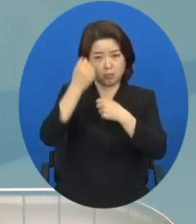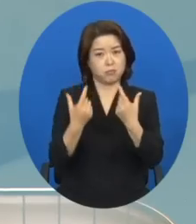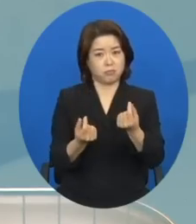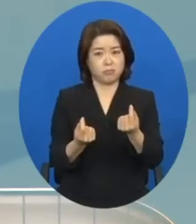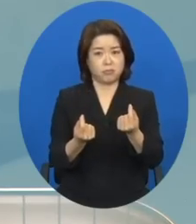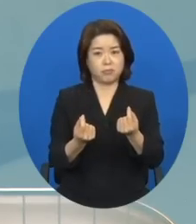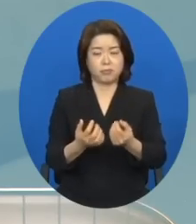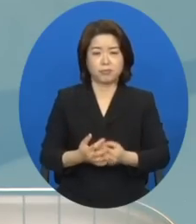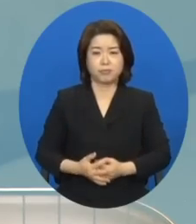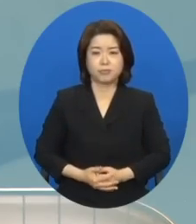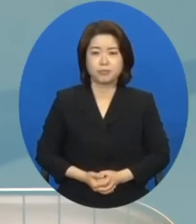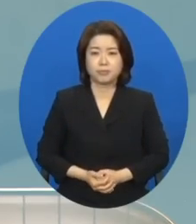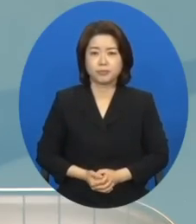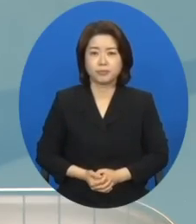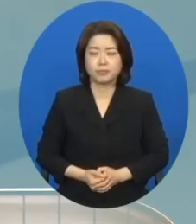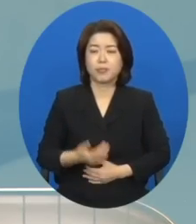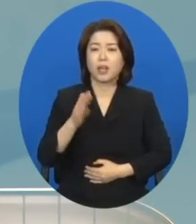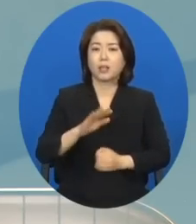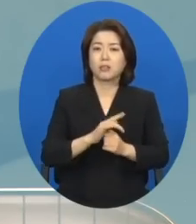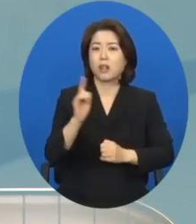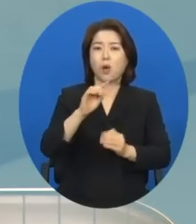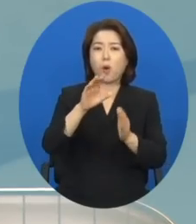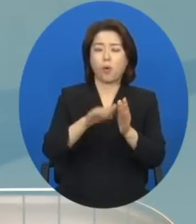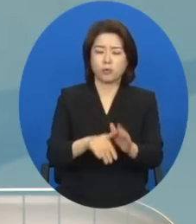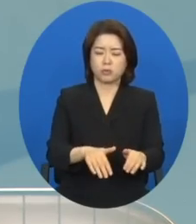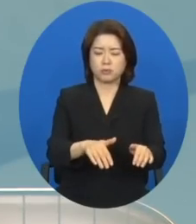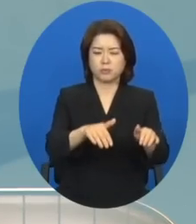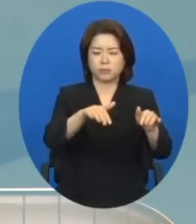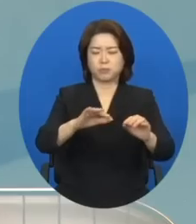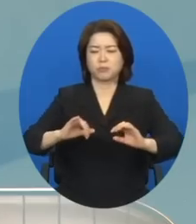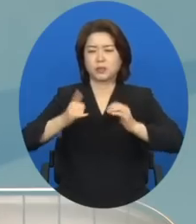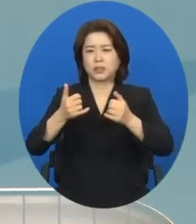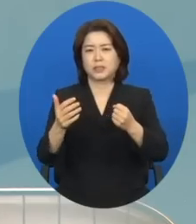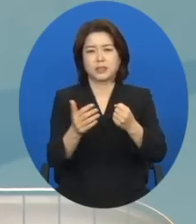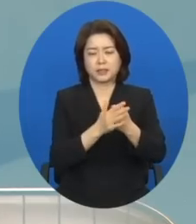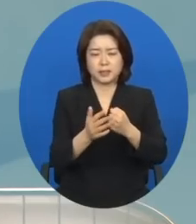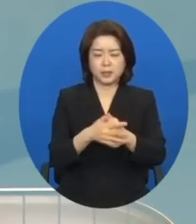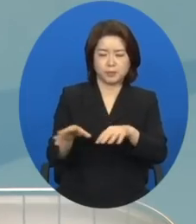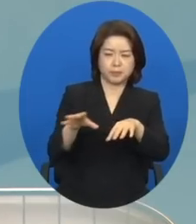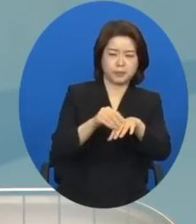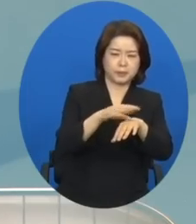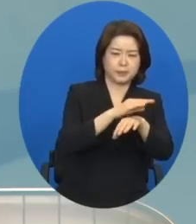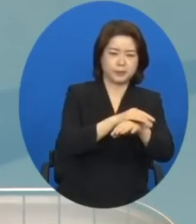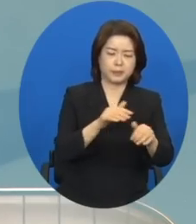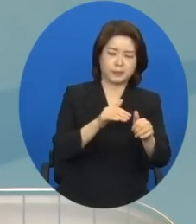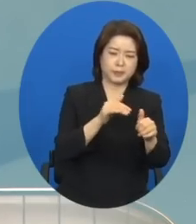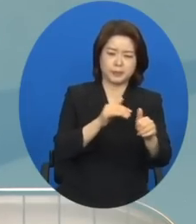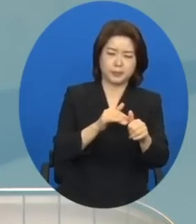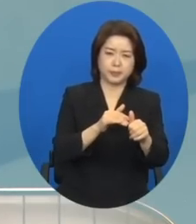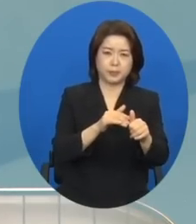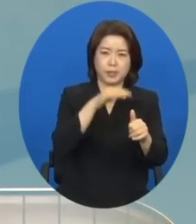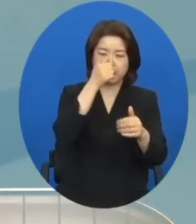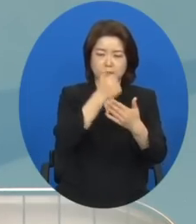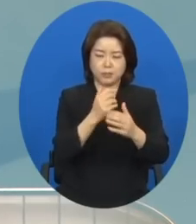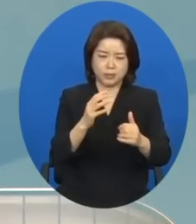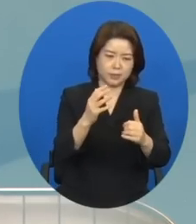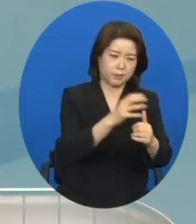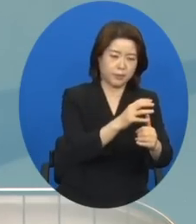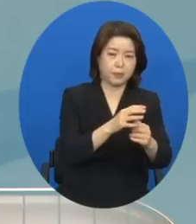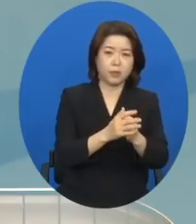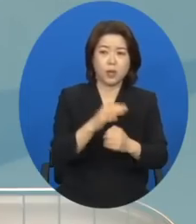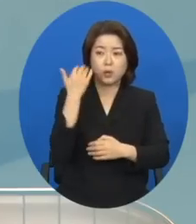겁니다. 그런데 어느덧 세상에 의해서 물들고 타락하여 누군가를